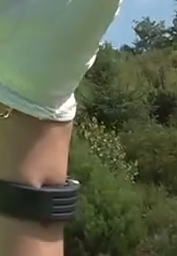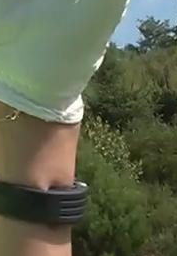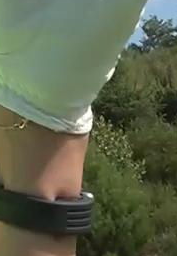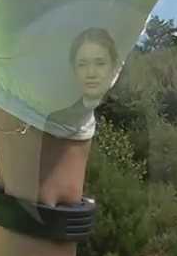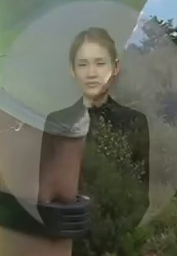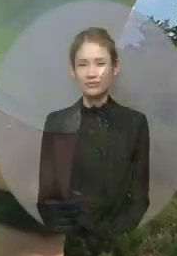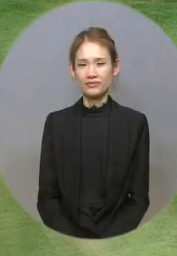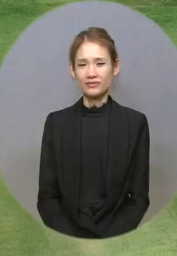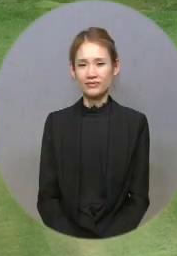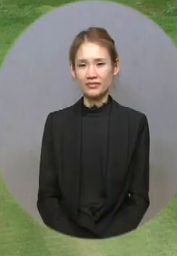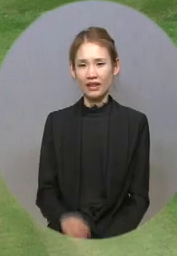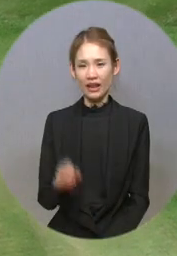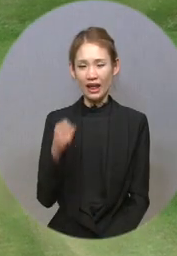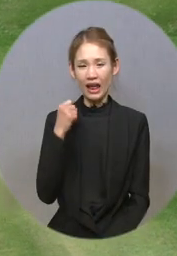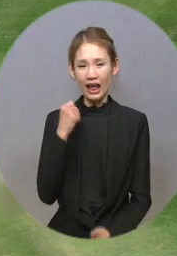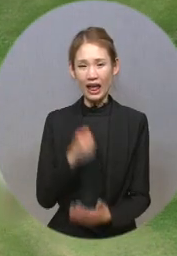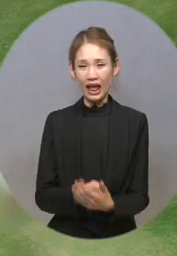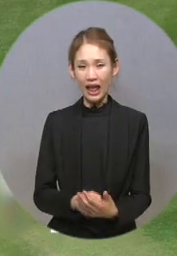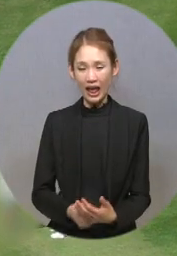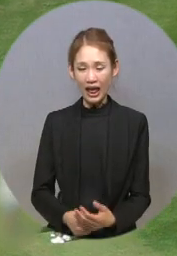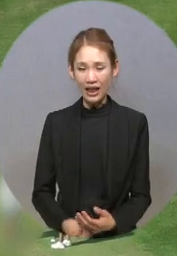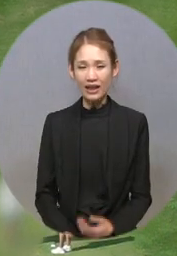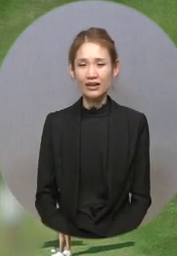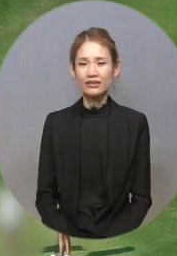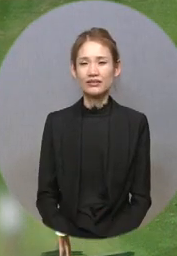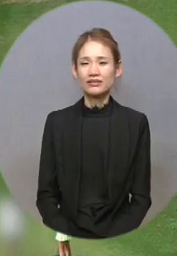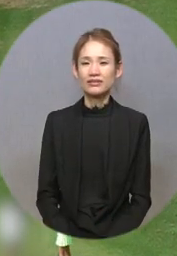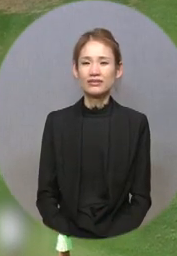어이구! 은수야!